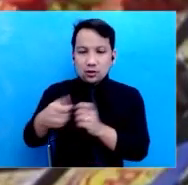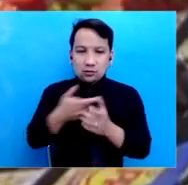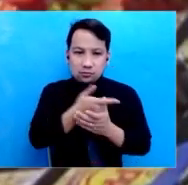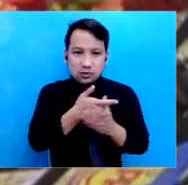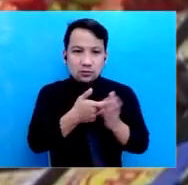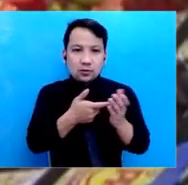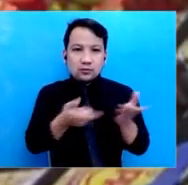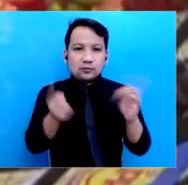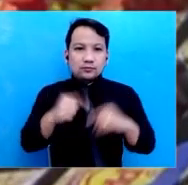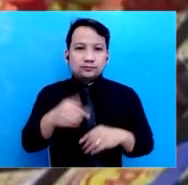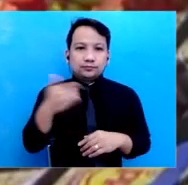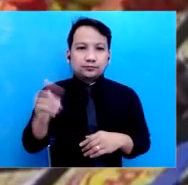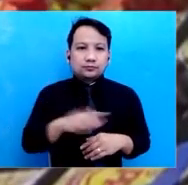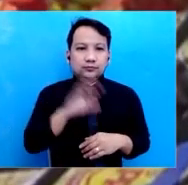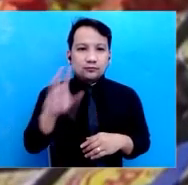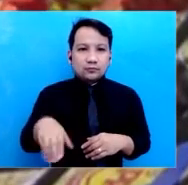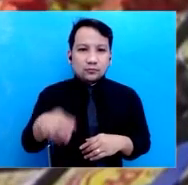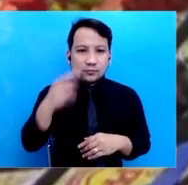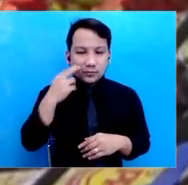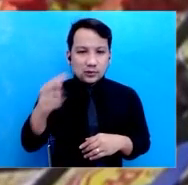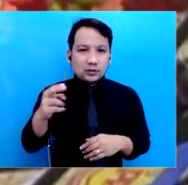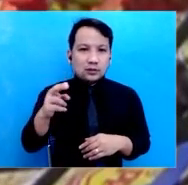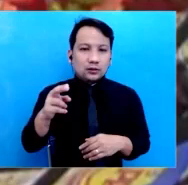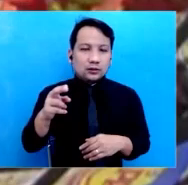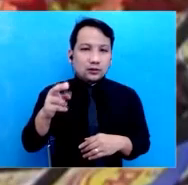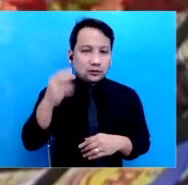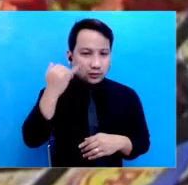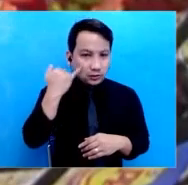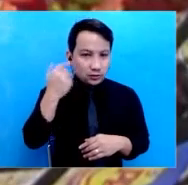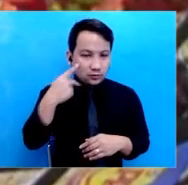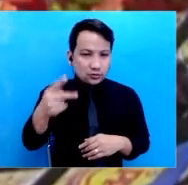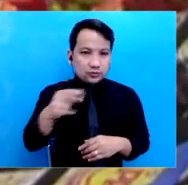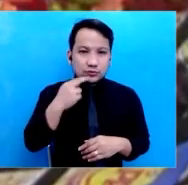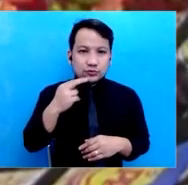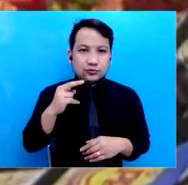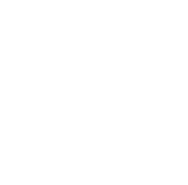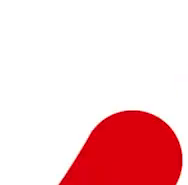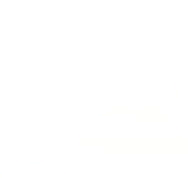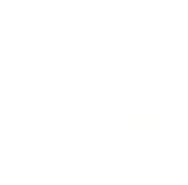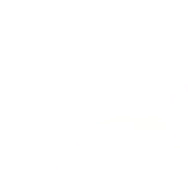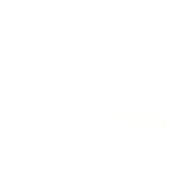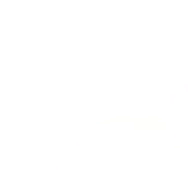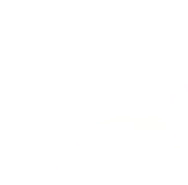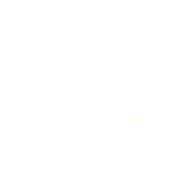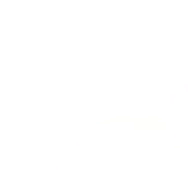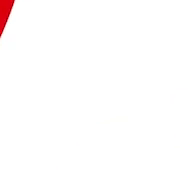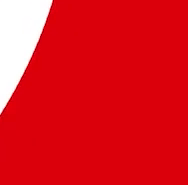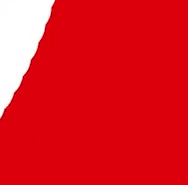Nagbabalita mula sa frontline, Justine Punsalang, News 5.